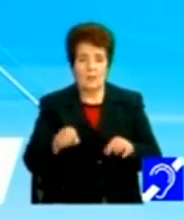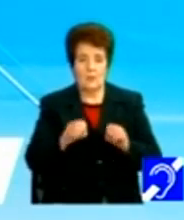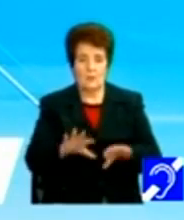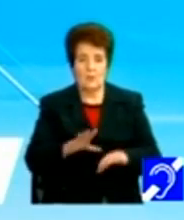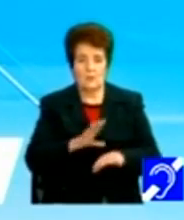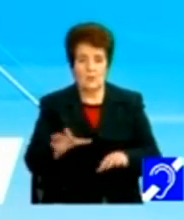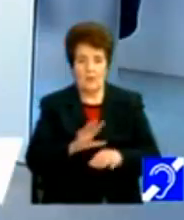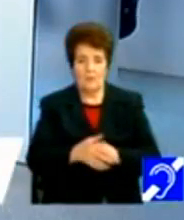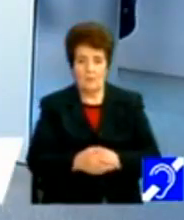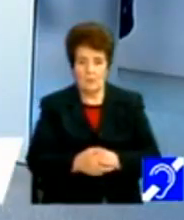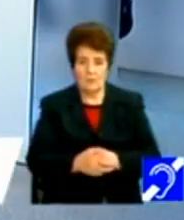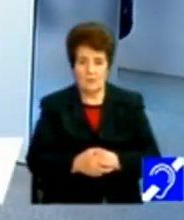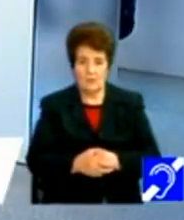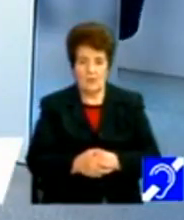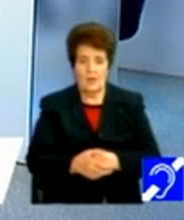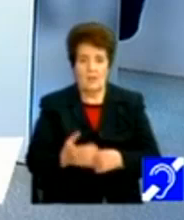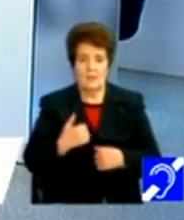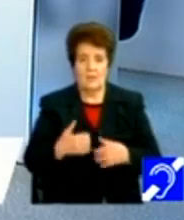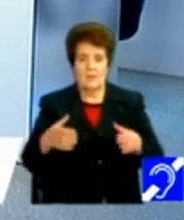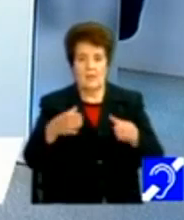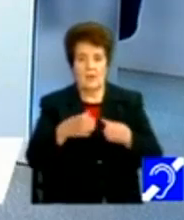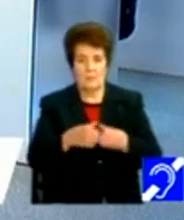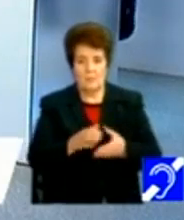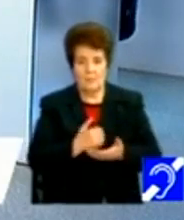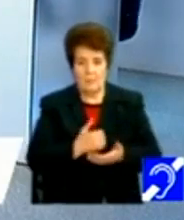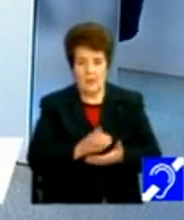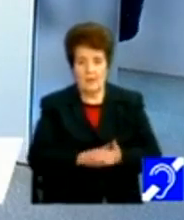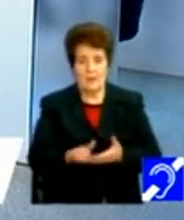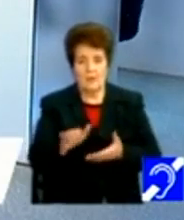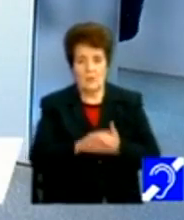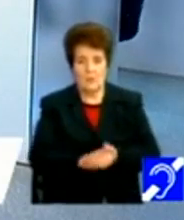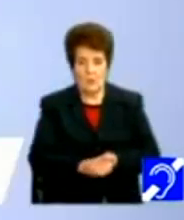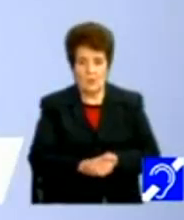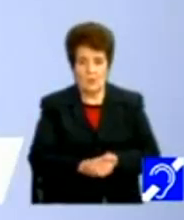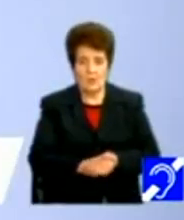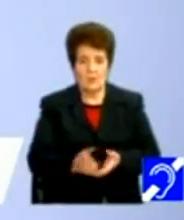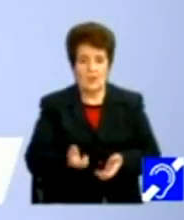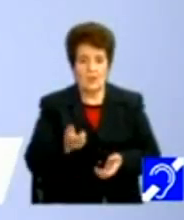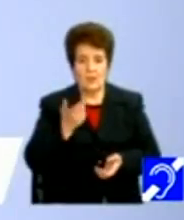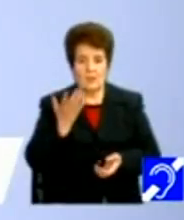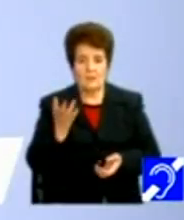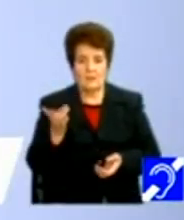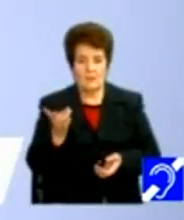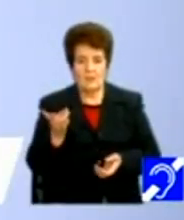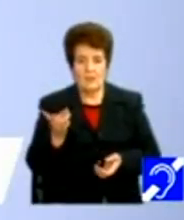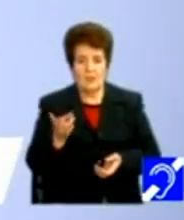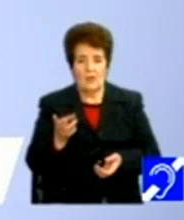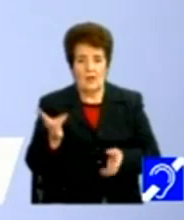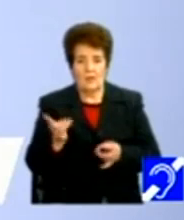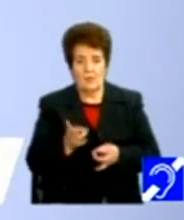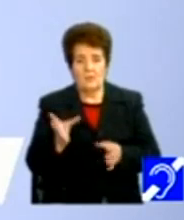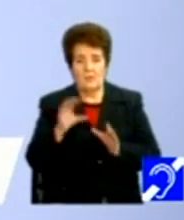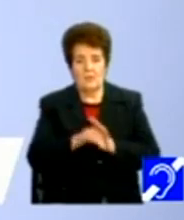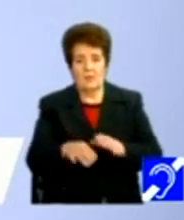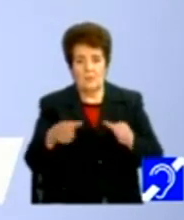noi rezumăm participarea noastră în campanie la să demonstrăm cine e mai unionist, atunci n-ar fi trebuit să intrăm în campanie. Nu,